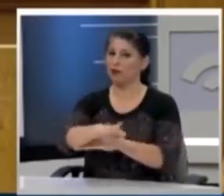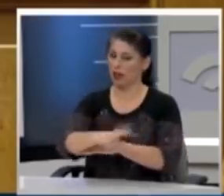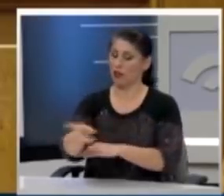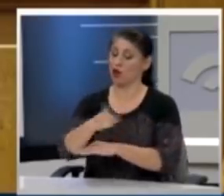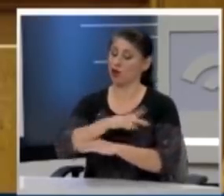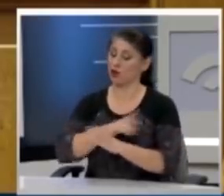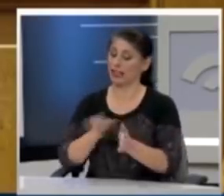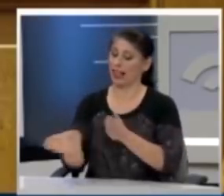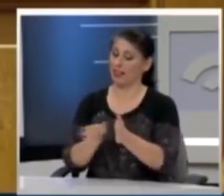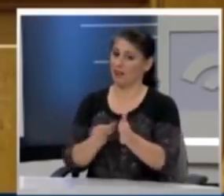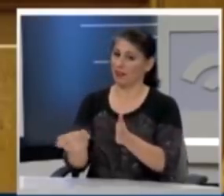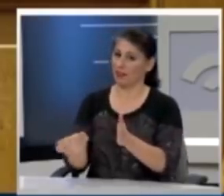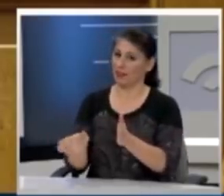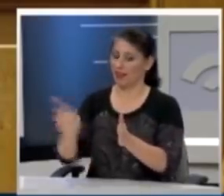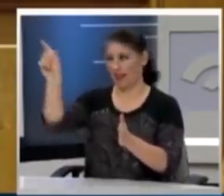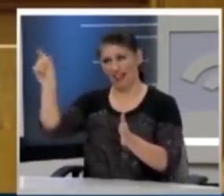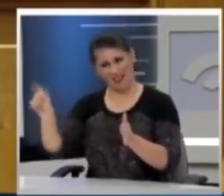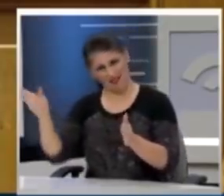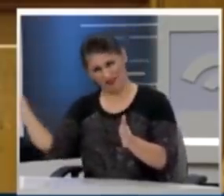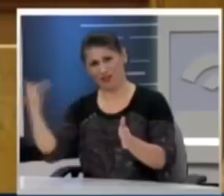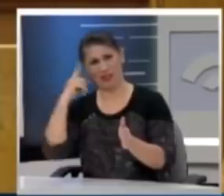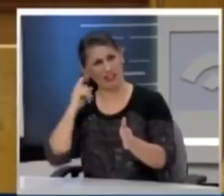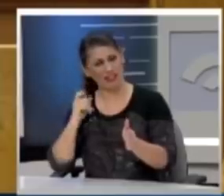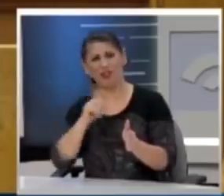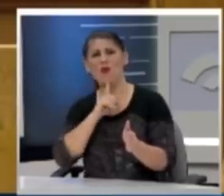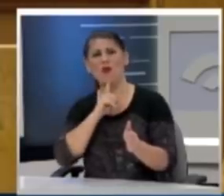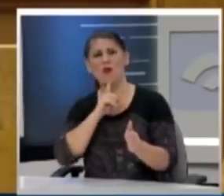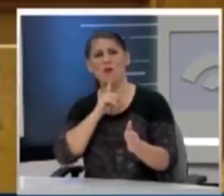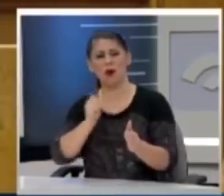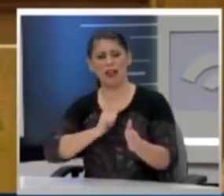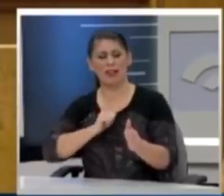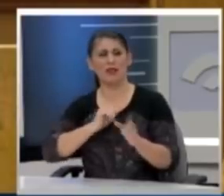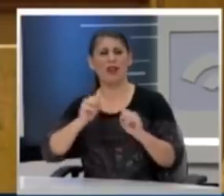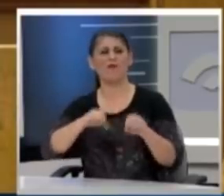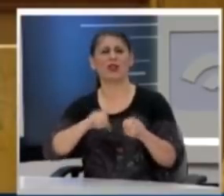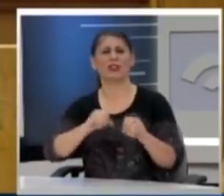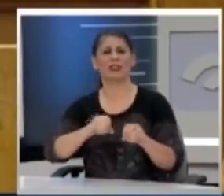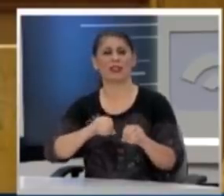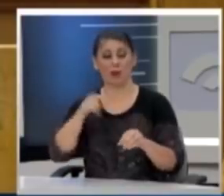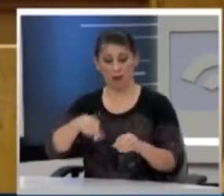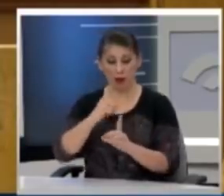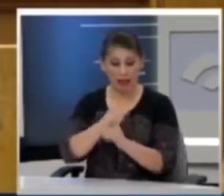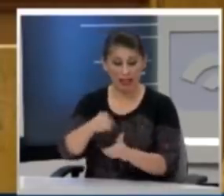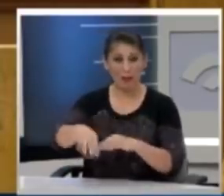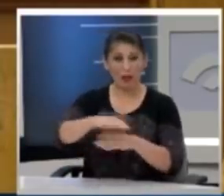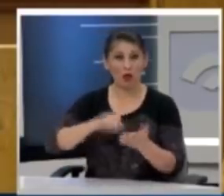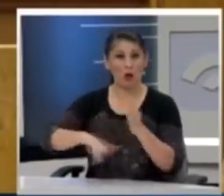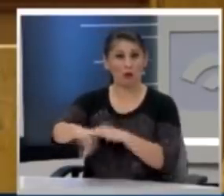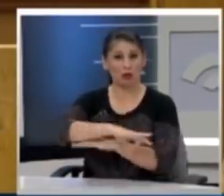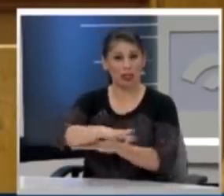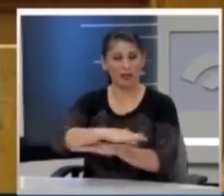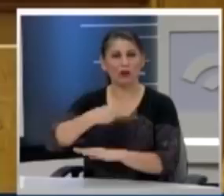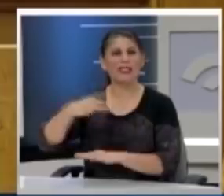σωστή κατεύθυνση και αυτός ξέρει όπως και τα φροντιστήρια βέβαια με το συγκεκριμένο νομοσχέδιο ο